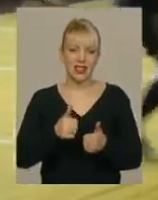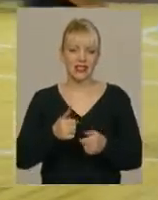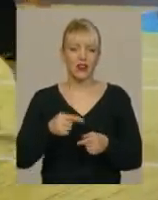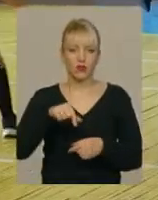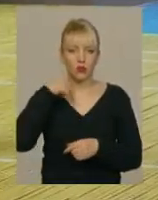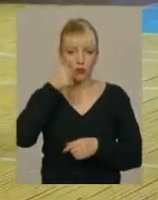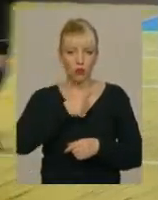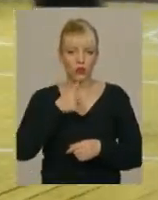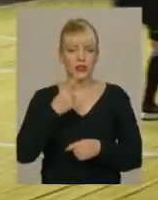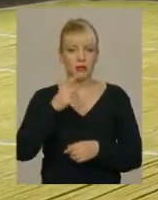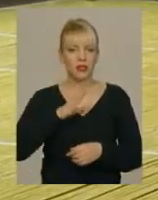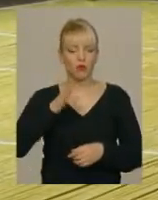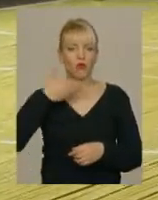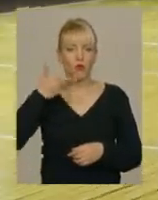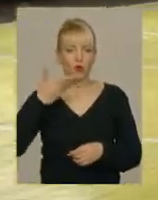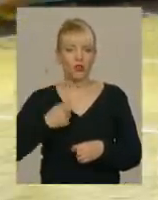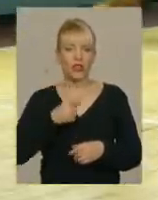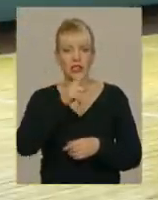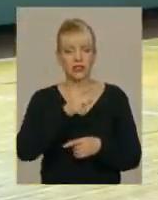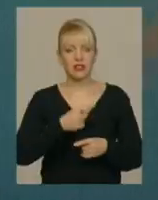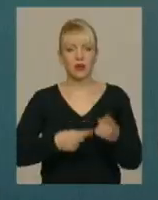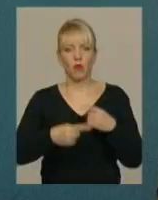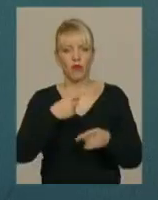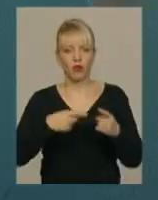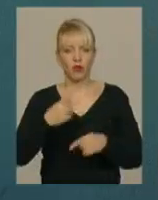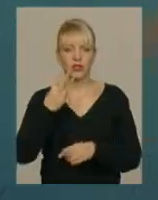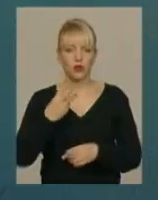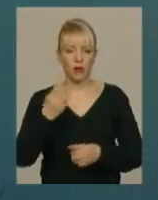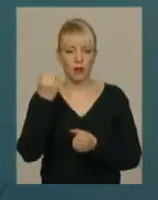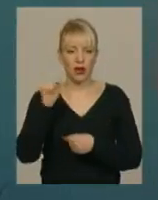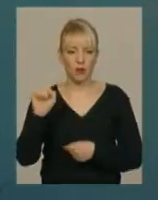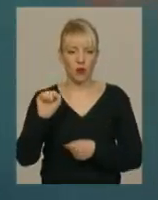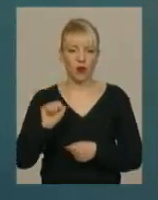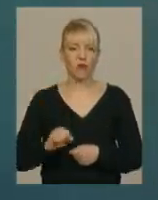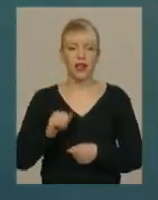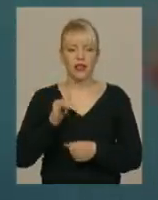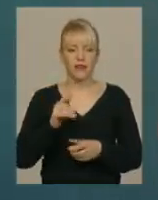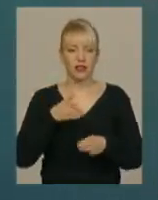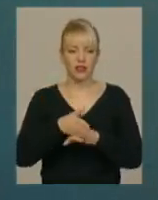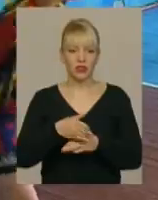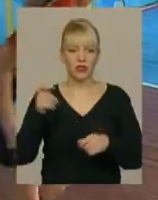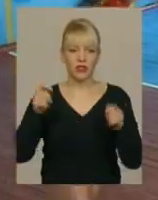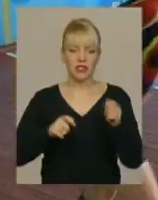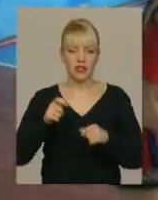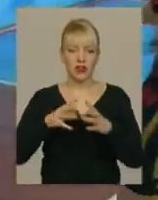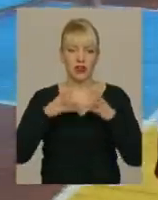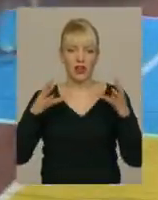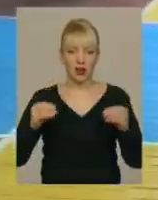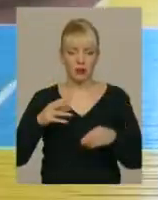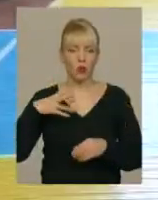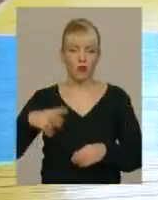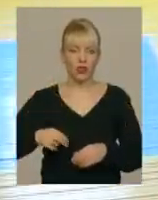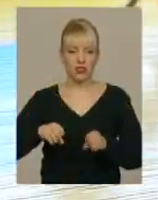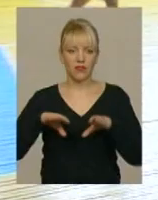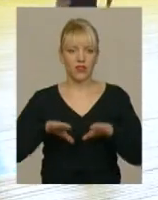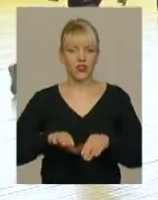Перший, нагадаю, відбувся в Ужгороді, звідти гравці «Буревісника» повернулися з трьома перемогами. Відвідати фестиваль регбі у Франції в клубі вирішили